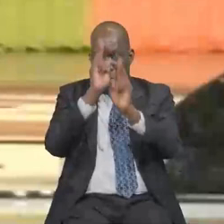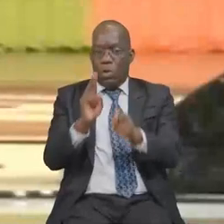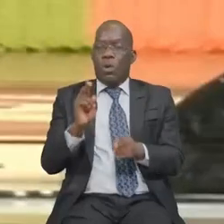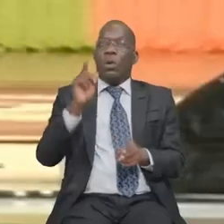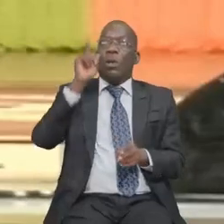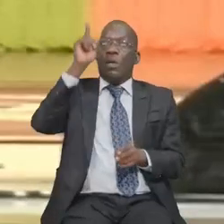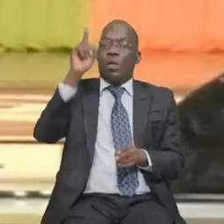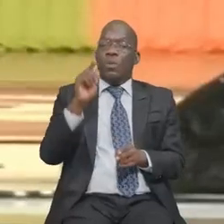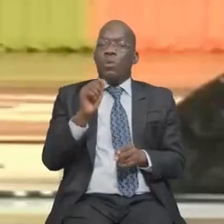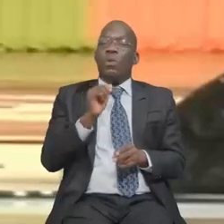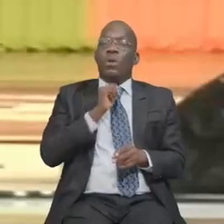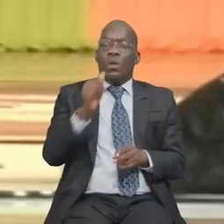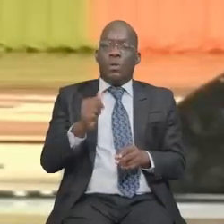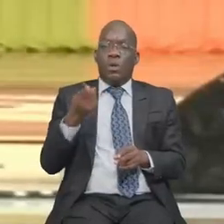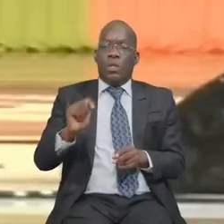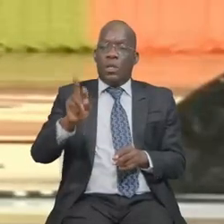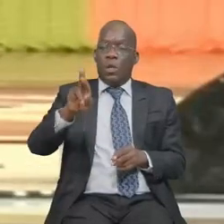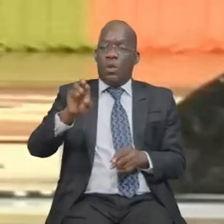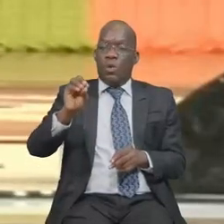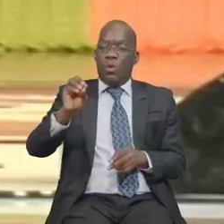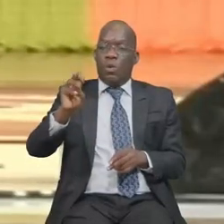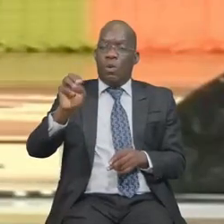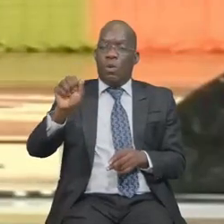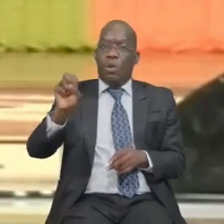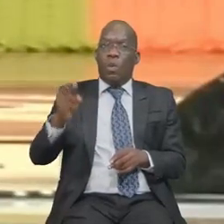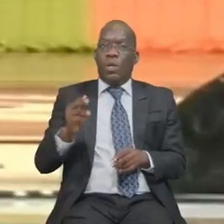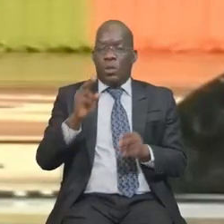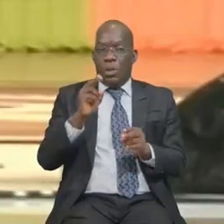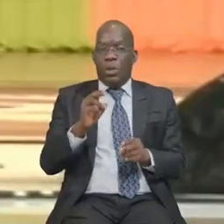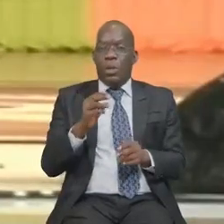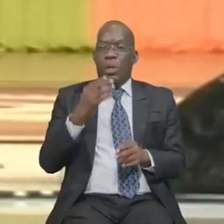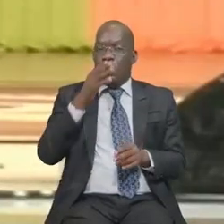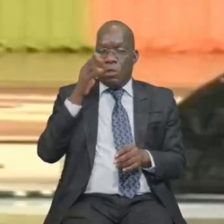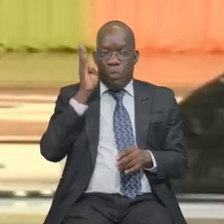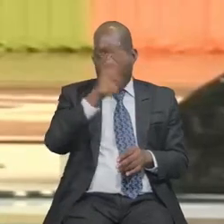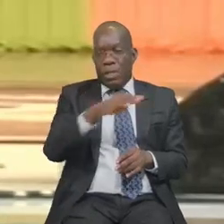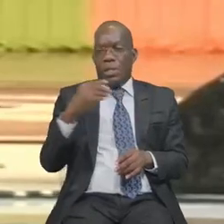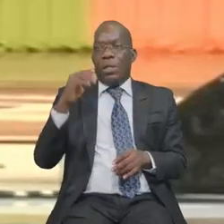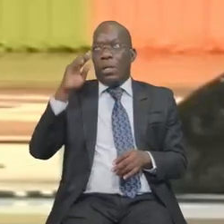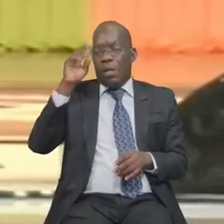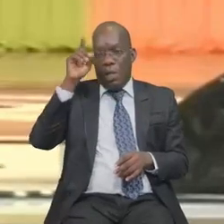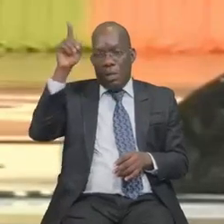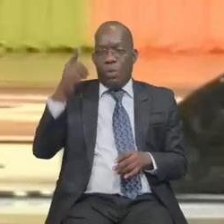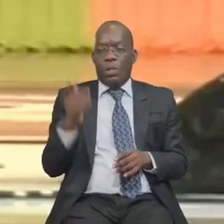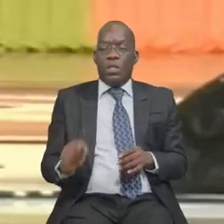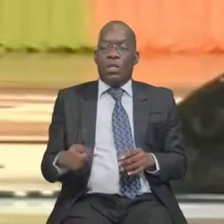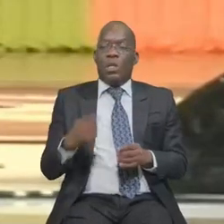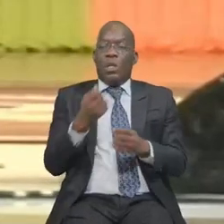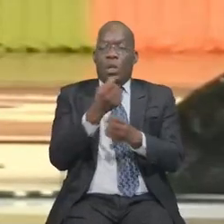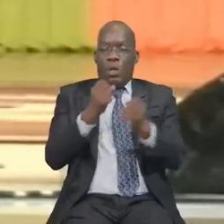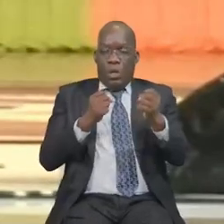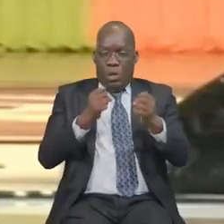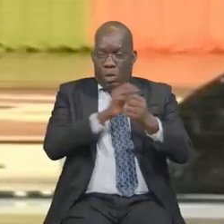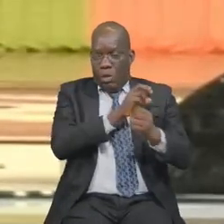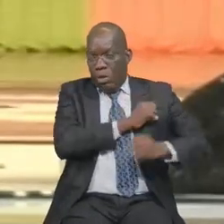Les Romains l'ont méprisé, les soldats l'ont dédaigné, les Israélites